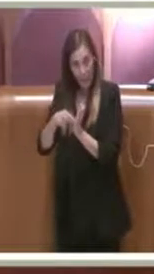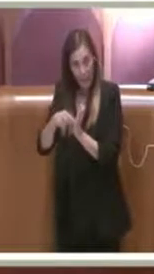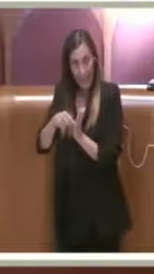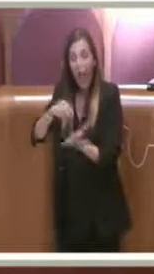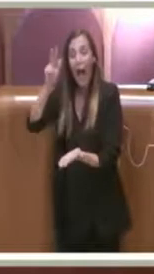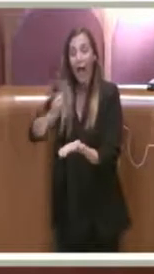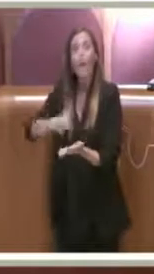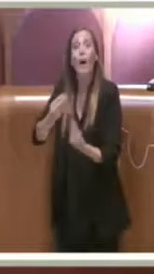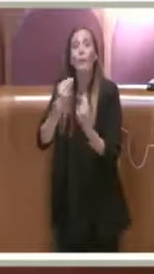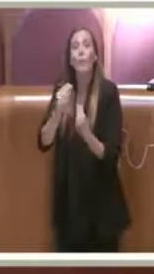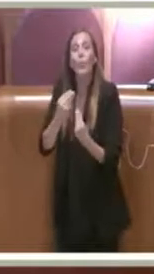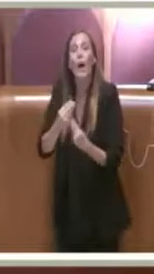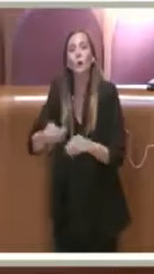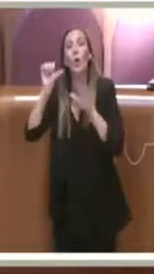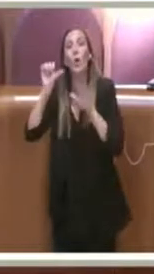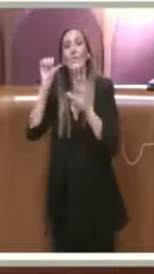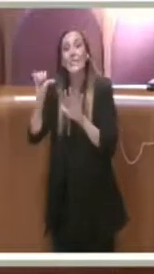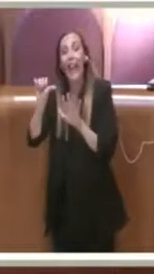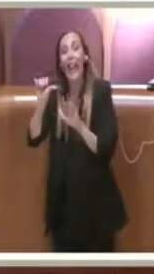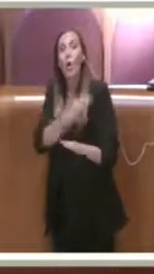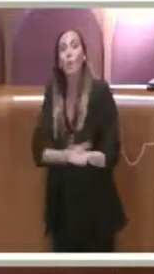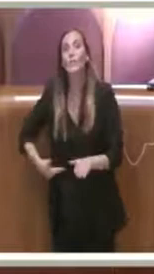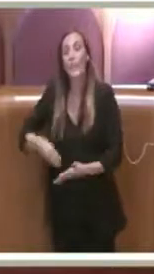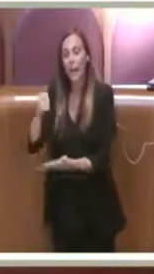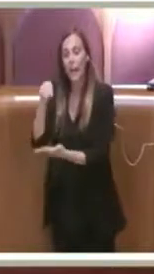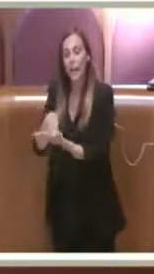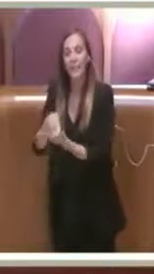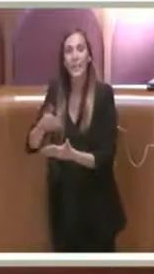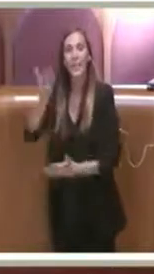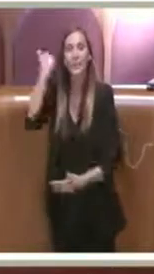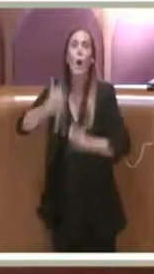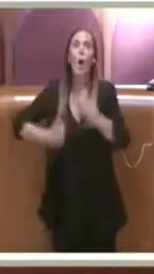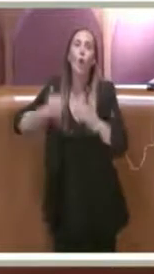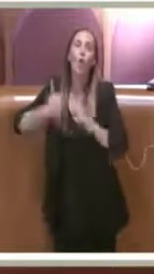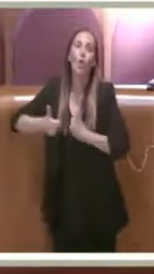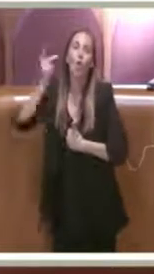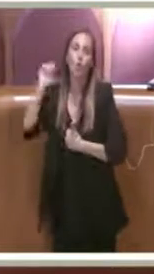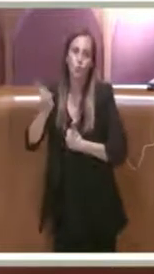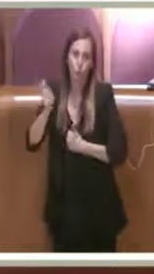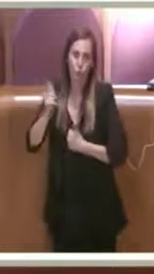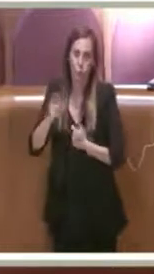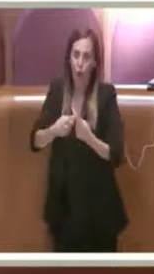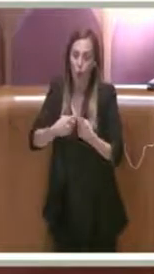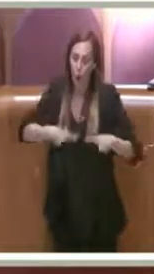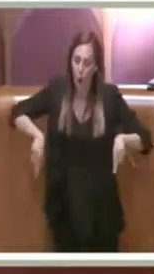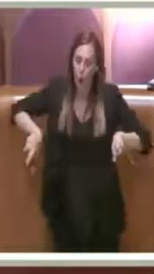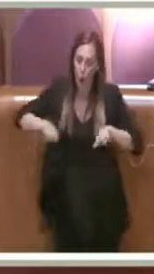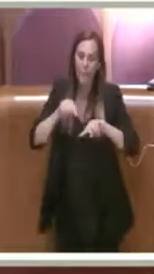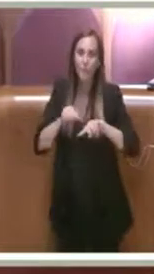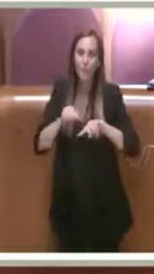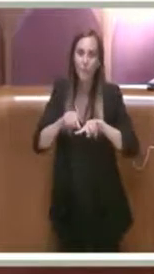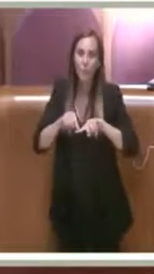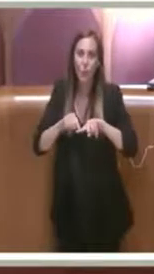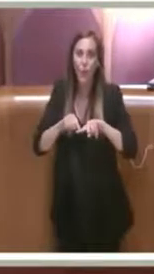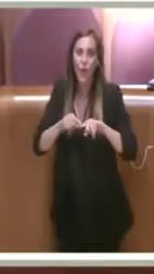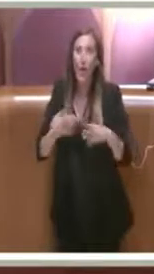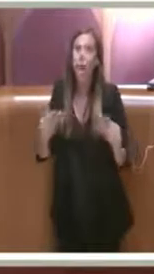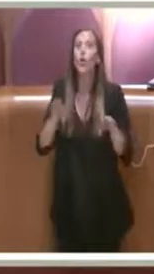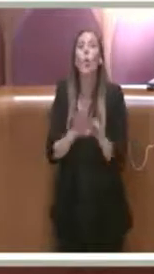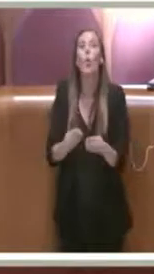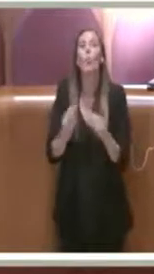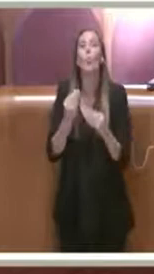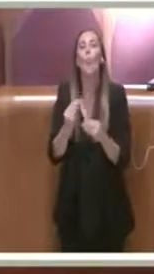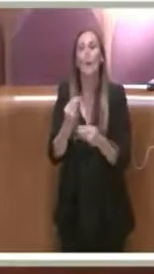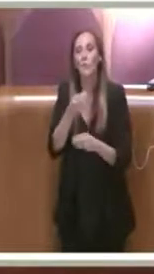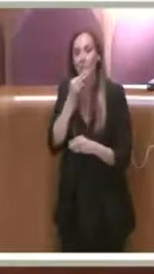consiglieri che costituiscono la commissione. Inoltre, le sedute delle commissioni devono ritenersi chiuse alla seconda mancanza del numero legale,